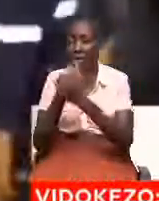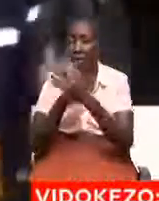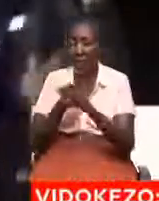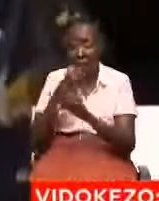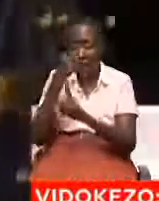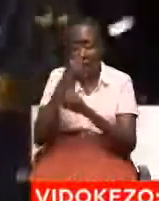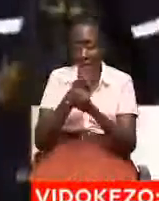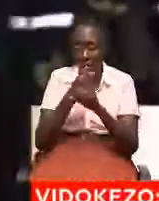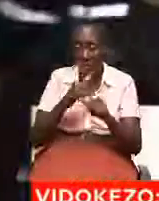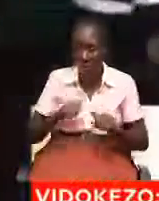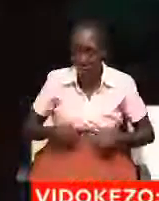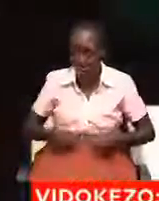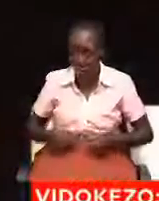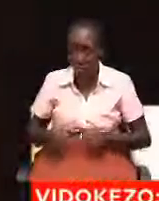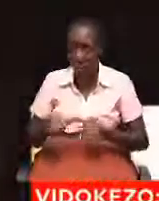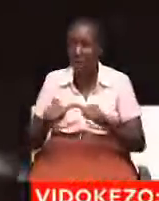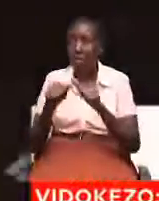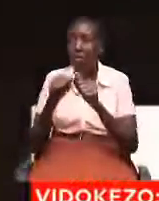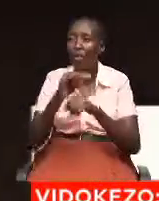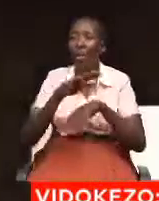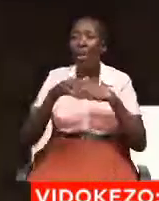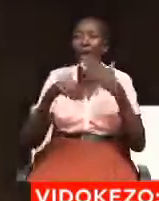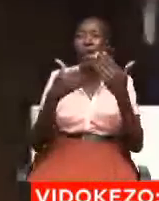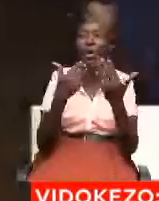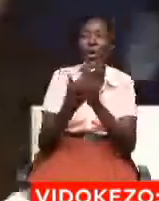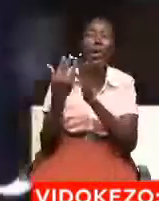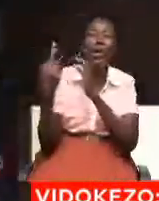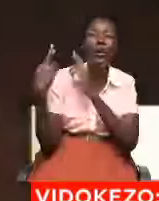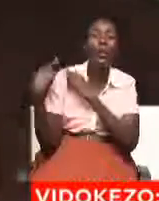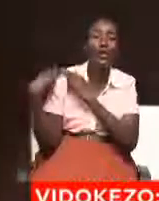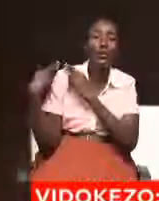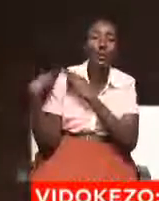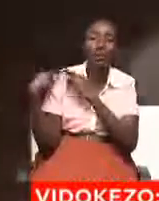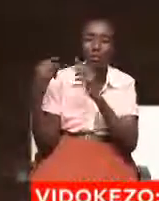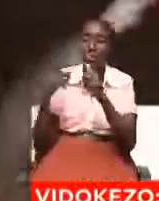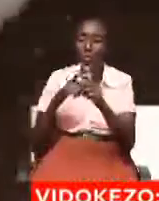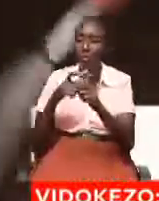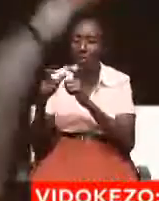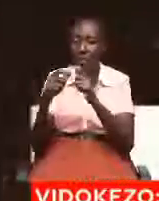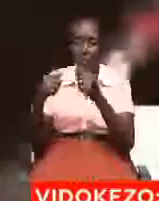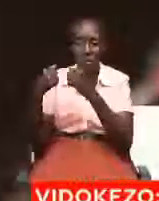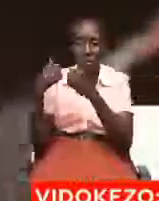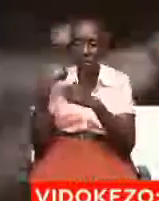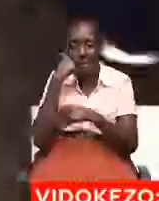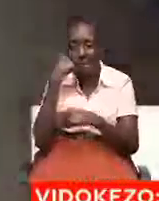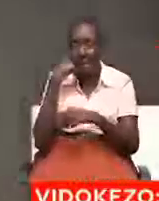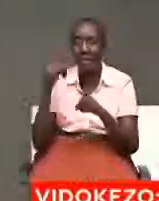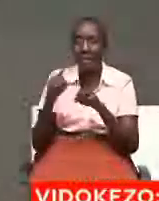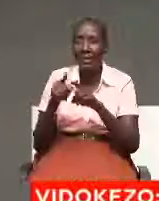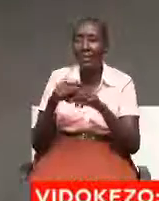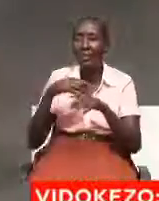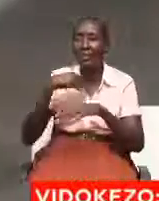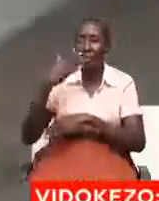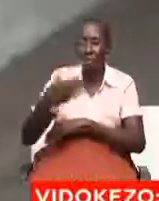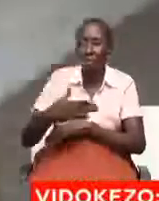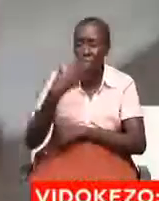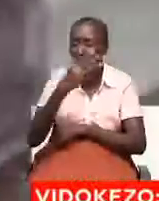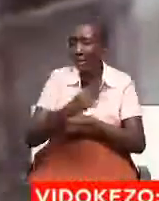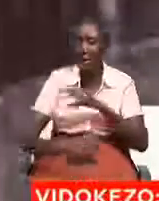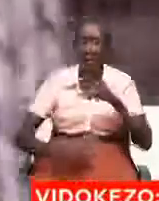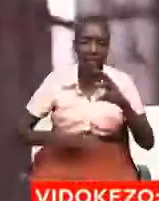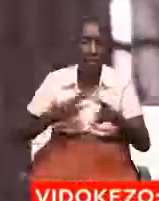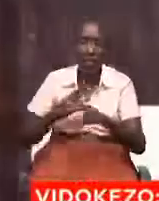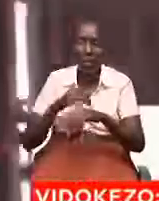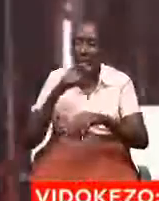zinazoendelezwa kwa udi na uvumba kwa kila mshikadao ili kupambana na jinamizi hili linalokuwa gumzo kila uchao katika uso wa dunia, ambapo